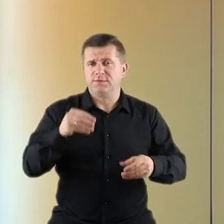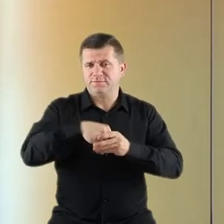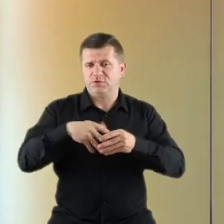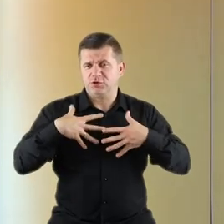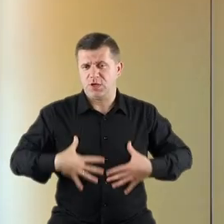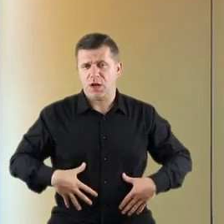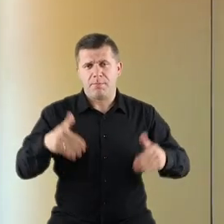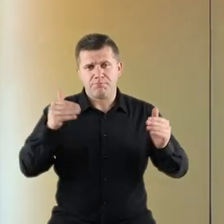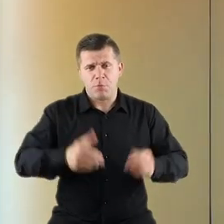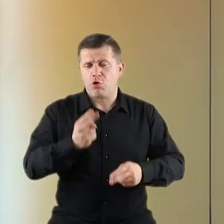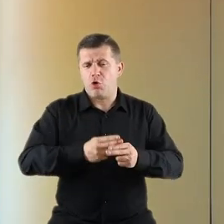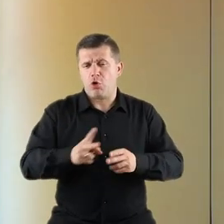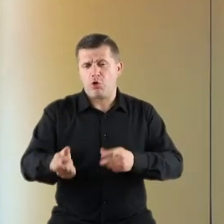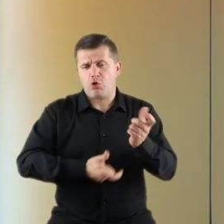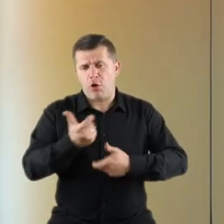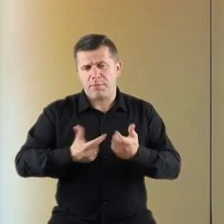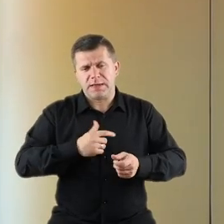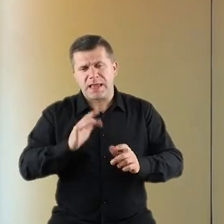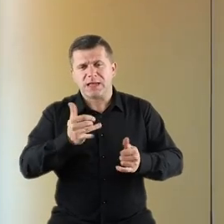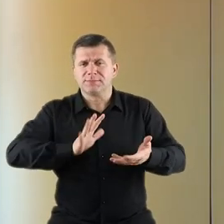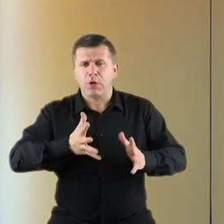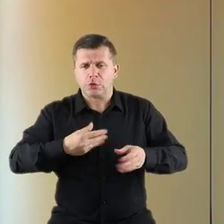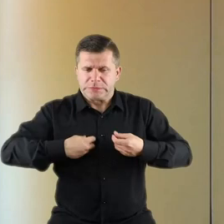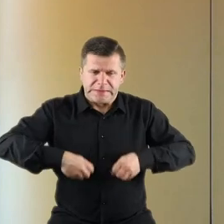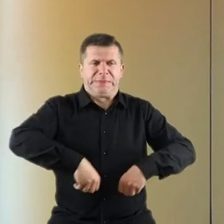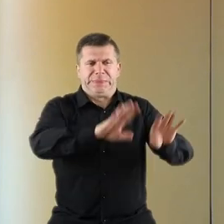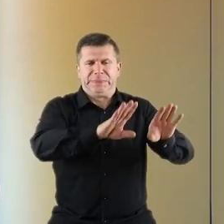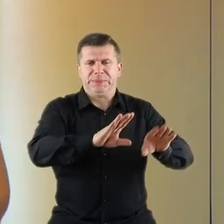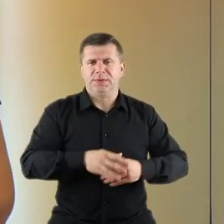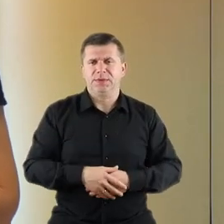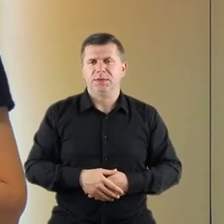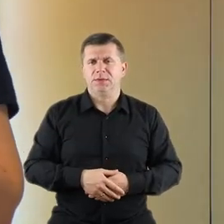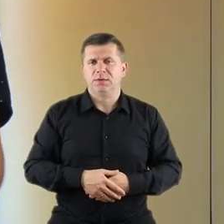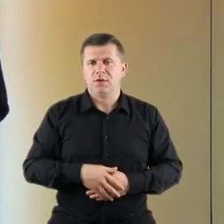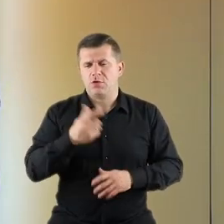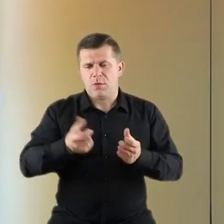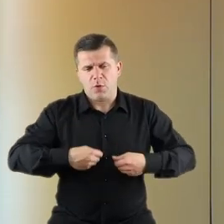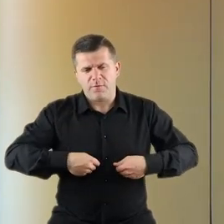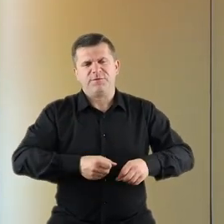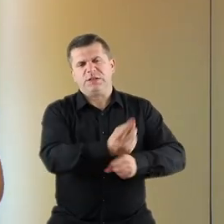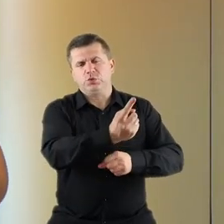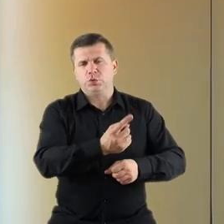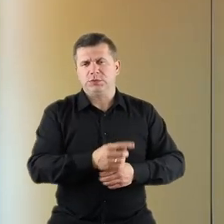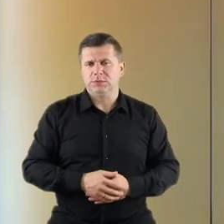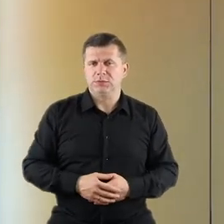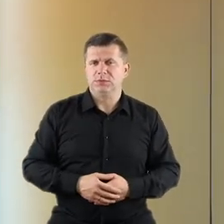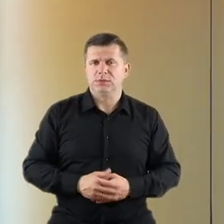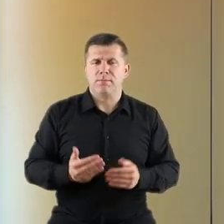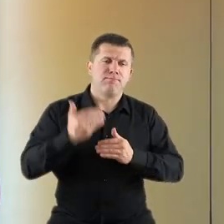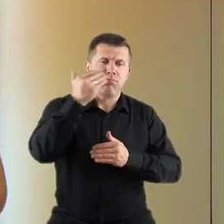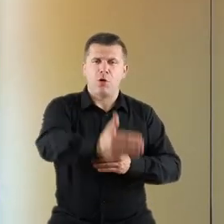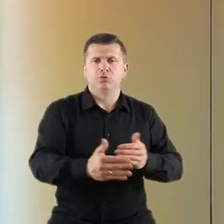można się tej choroby również w odpowiedni sposób pozbyć można ją wypędzić poza ciało poza domostwo